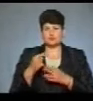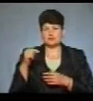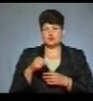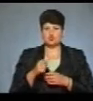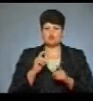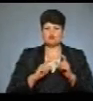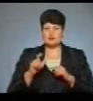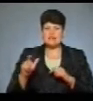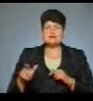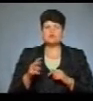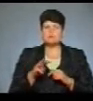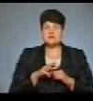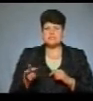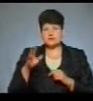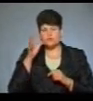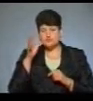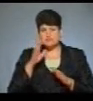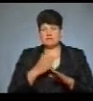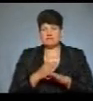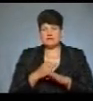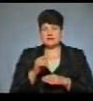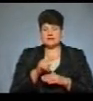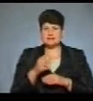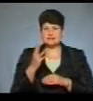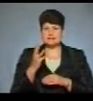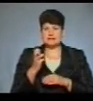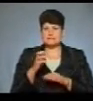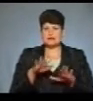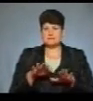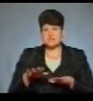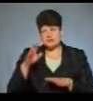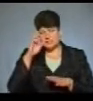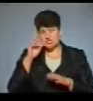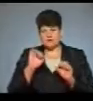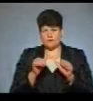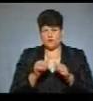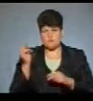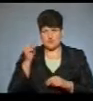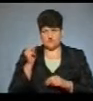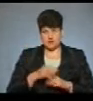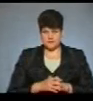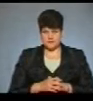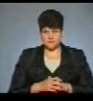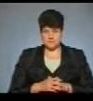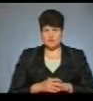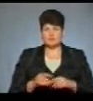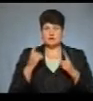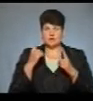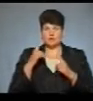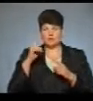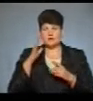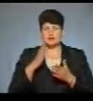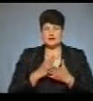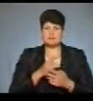що Міністерство освіти і науки України виділить для них близько 300 місць на державній формі навчання. Значною популярністю користується, звичайно ж,